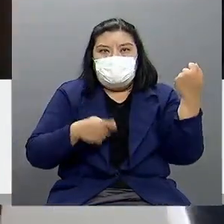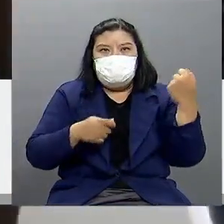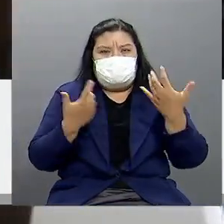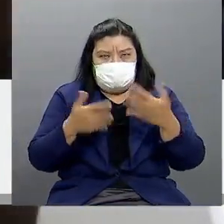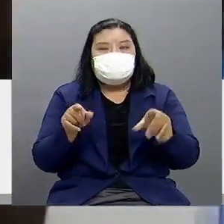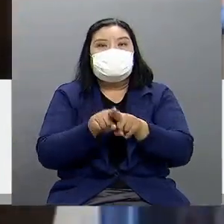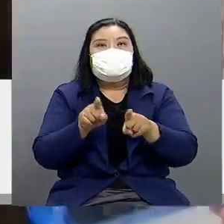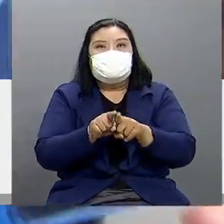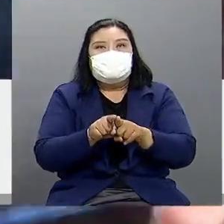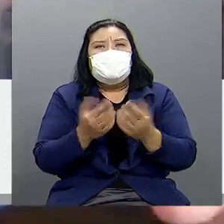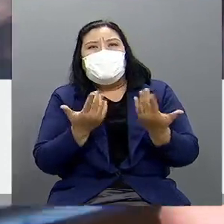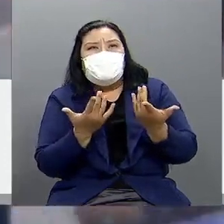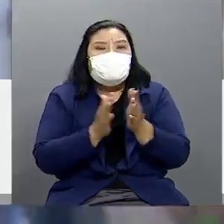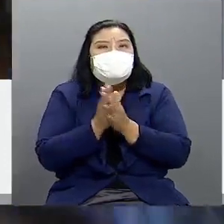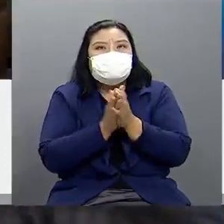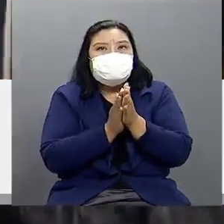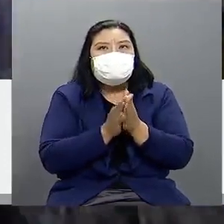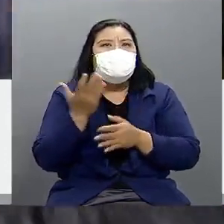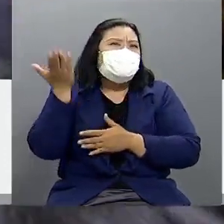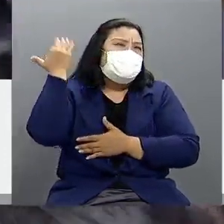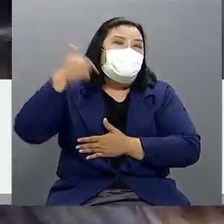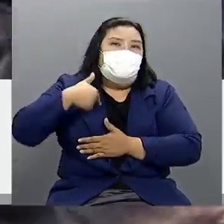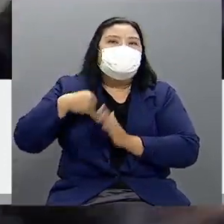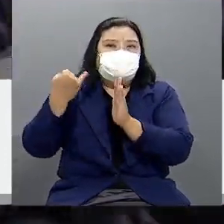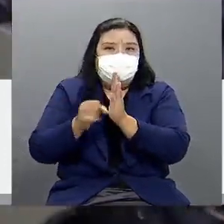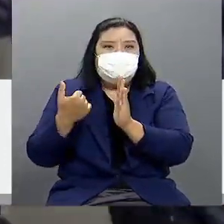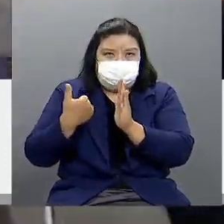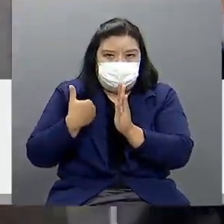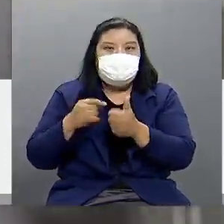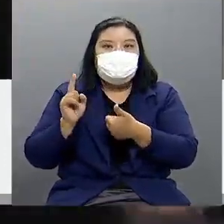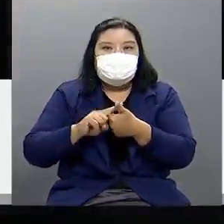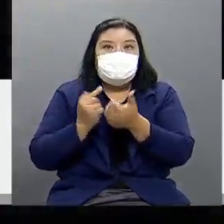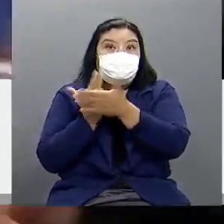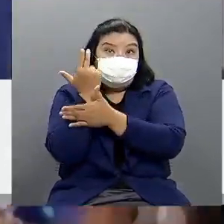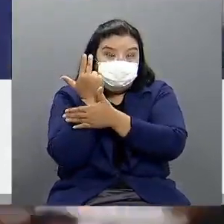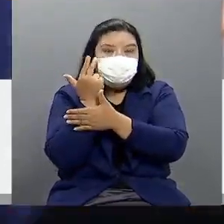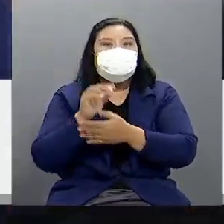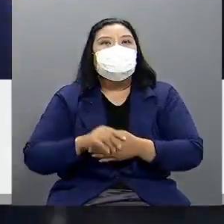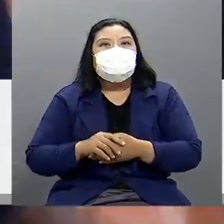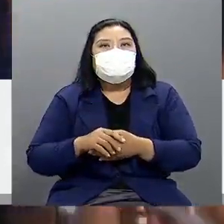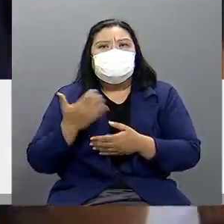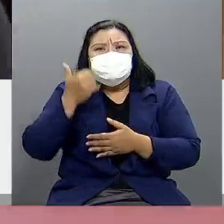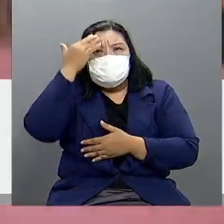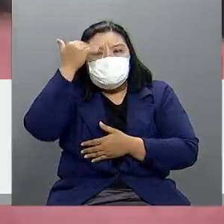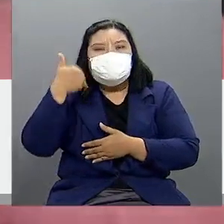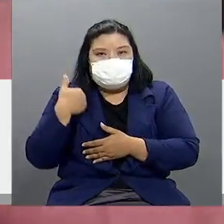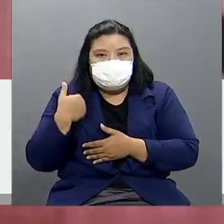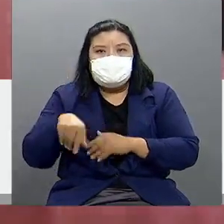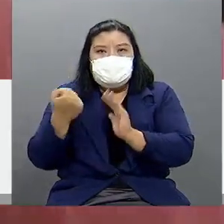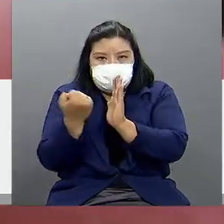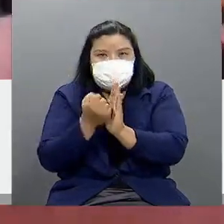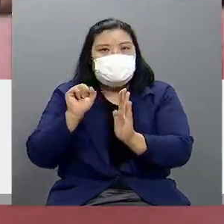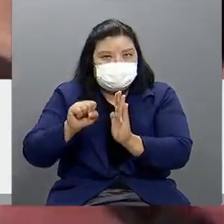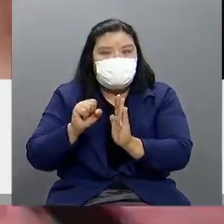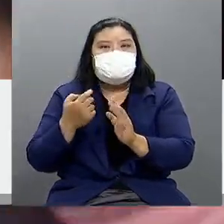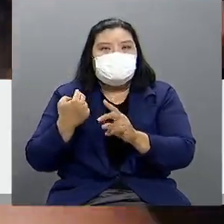คะในคดีที่ตกเป็นจำเลยในความผิดฐานมีอาวุธปืนพกออโตเมติกซึ่งมีทะเบียนพร้อมกระสุนปืนและต่อ